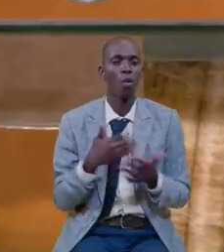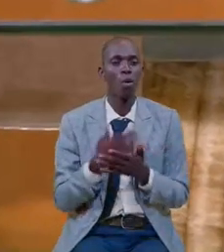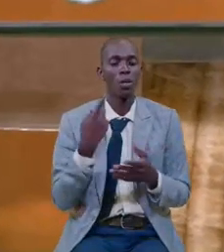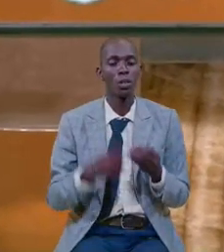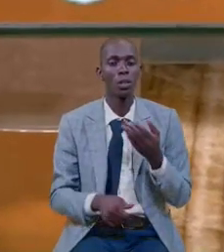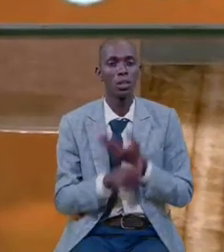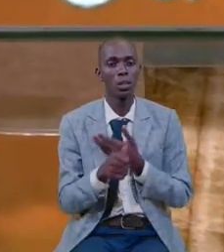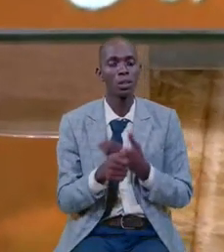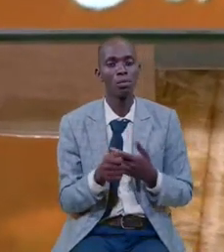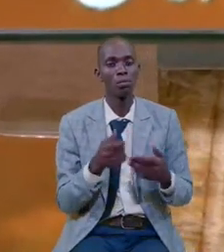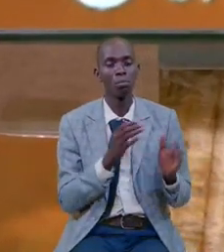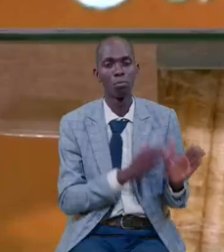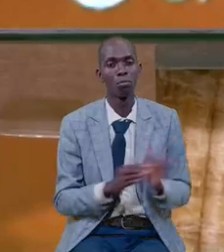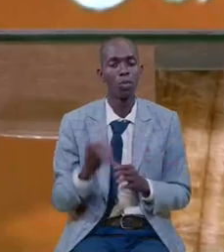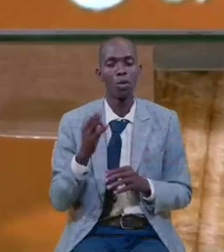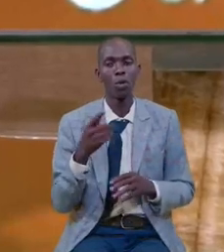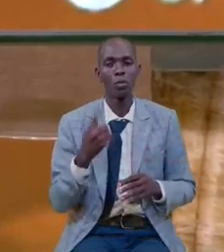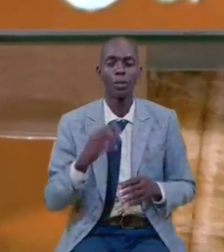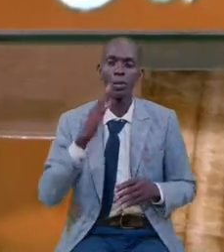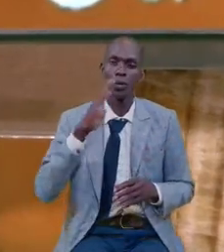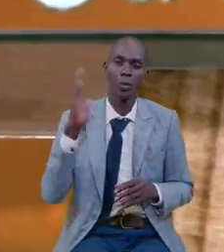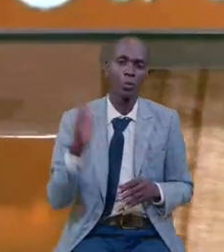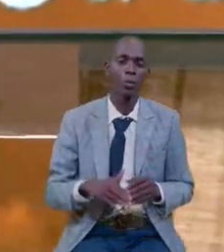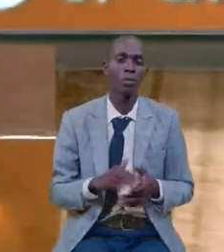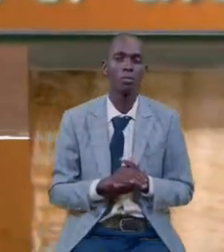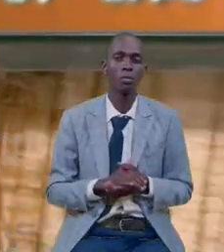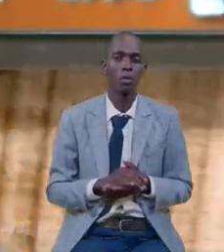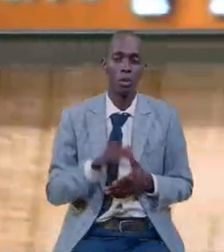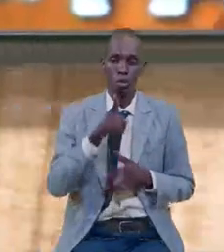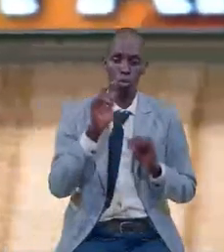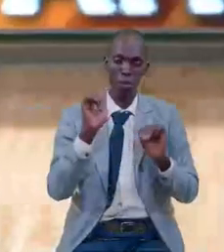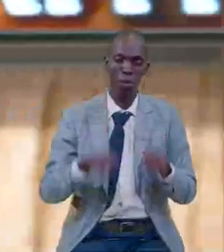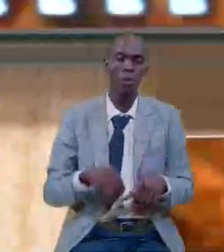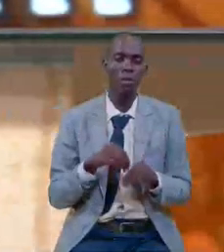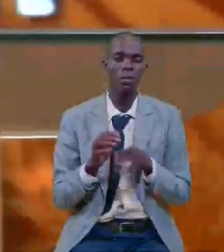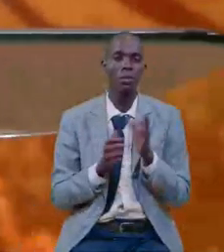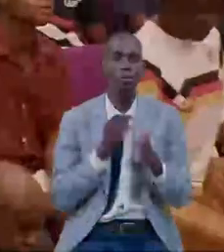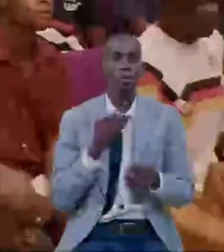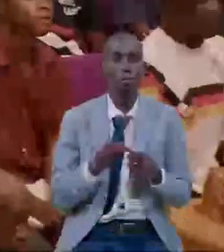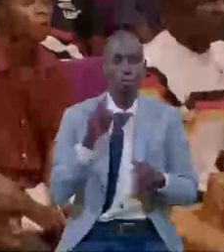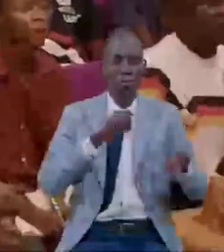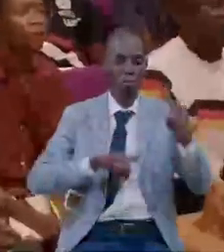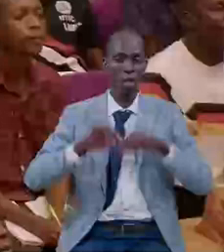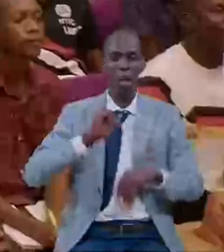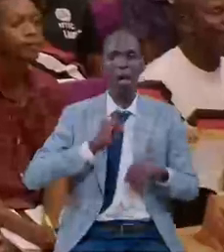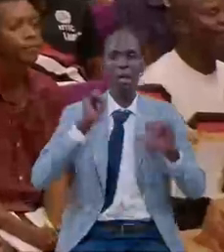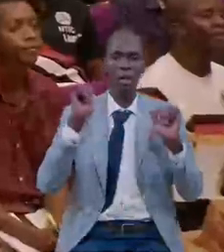les traits enflammés du malin. Vous pouvez,